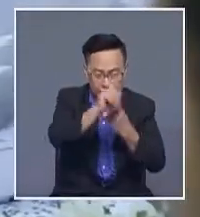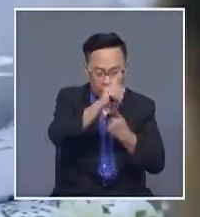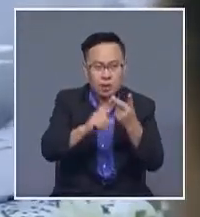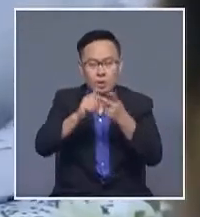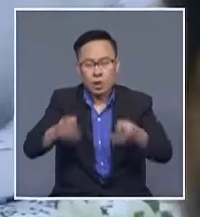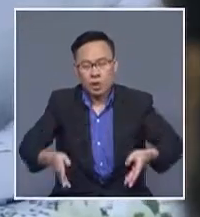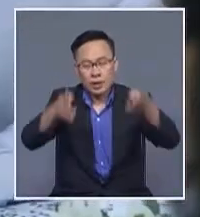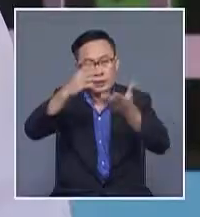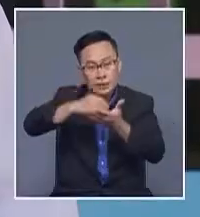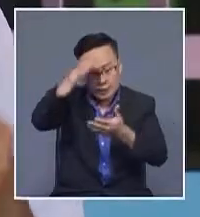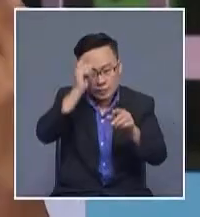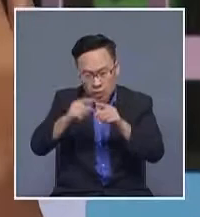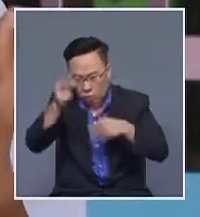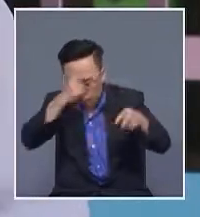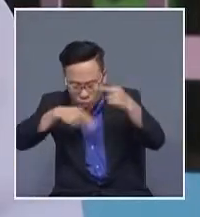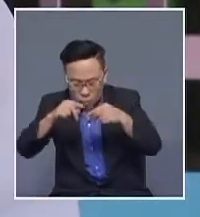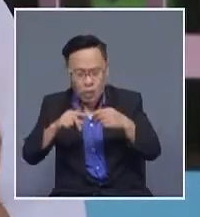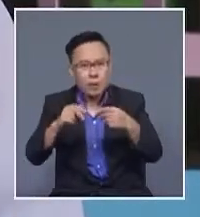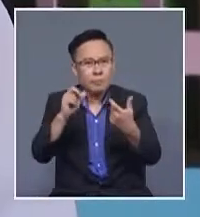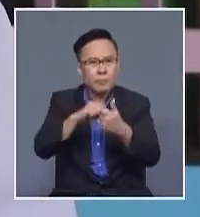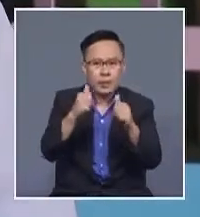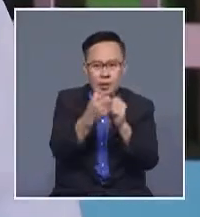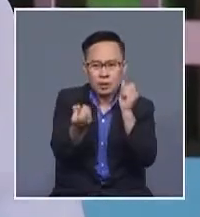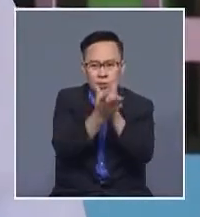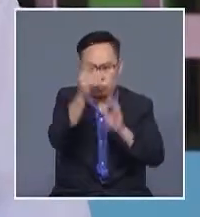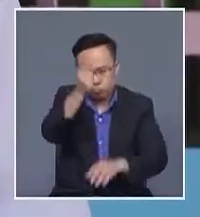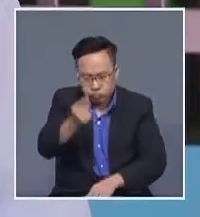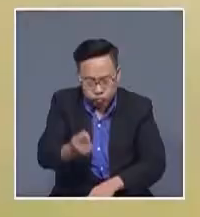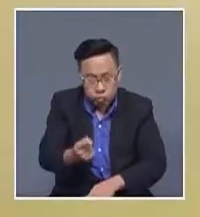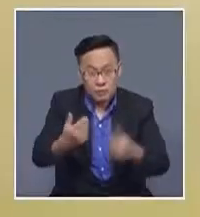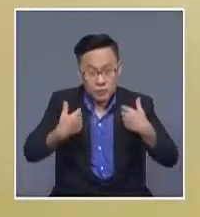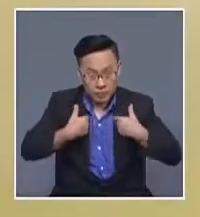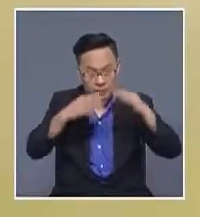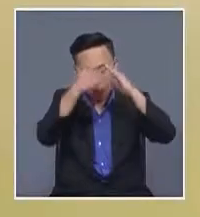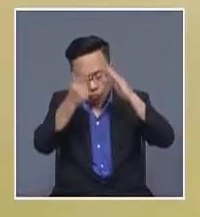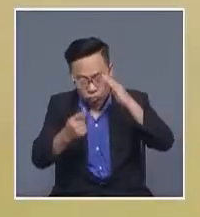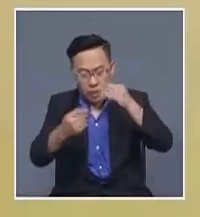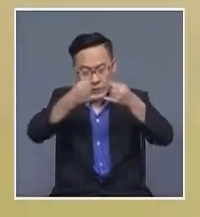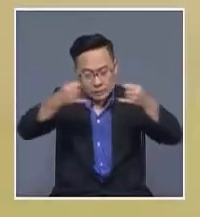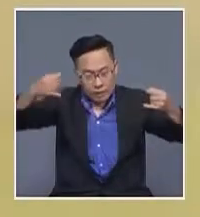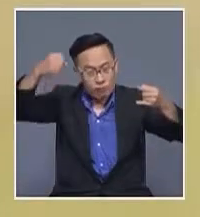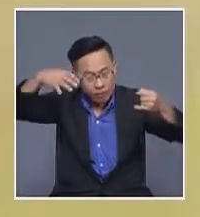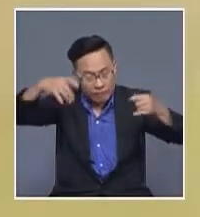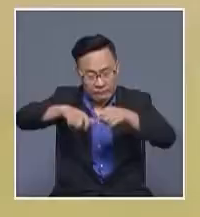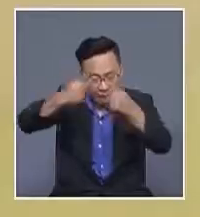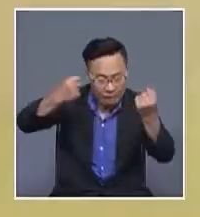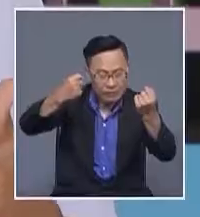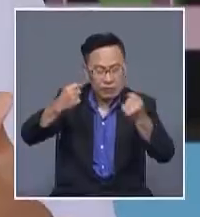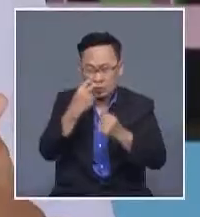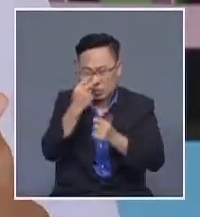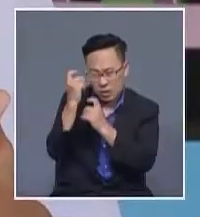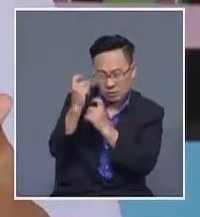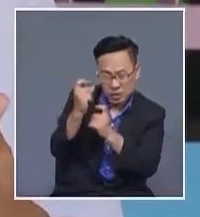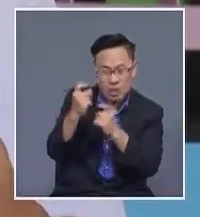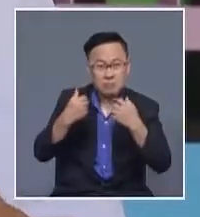าจะเป็นรอยชำรุดหรือละรอยร้าวจากอาคารแล้วก็สายไฟว่าขาดหรือเปล่ามี